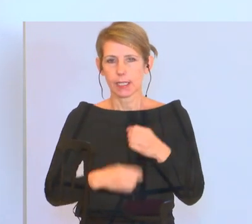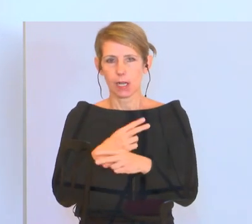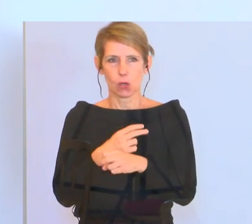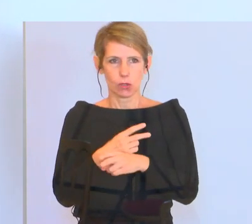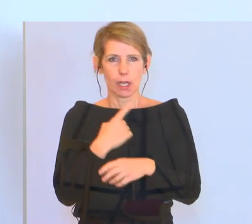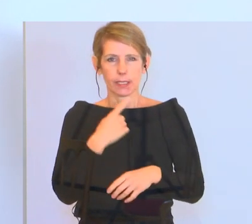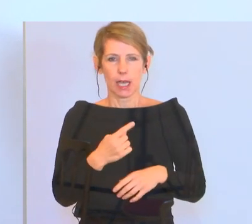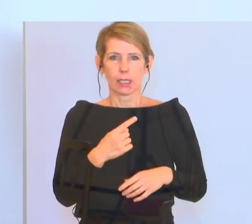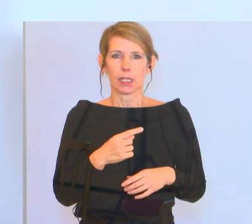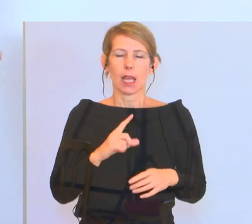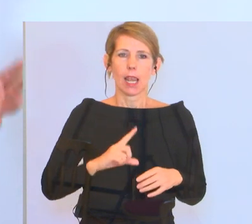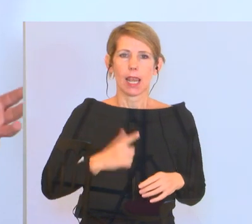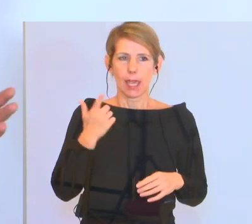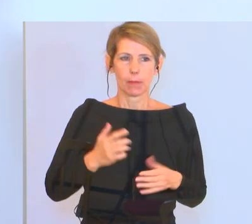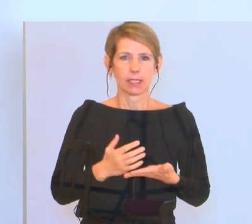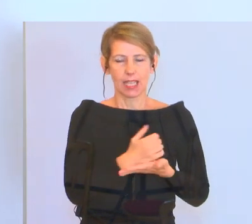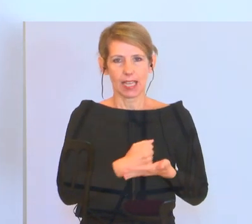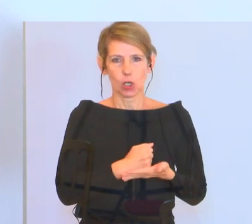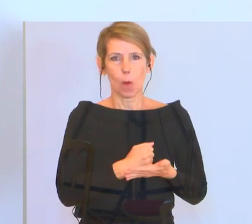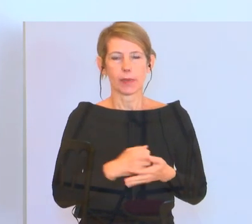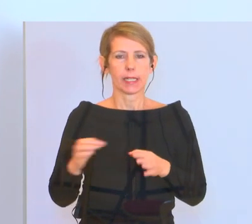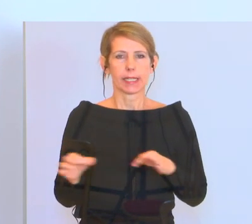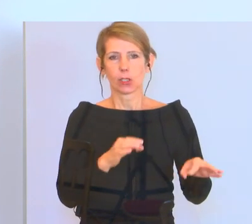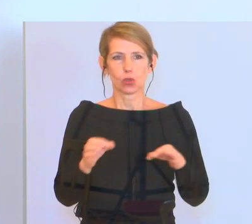das Lebenseinkommen von industriellen Lehrberufen